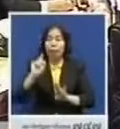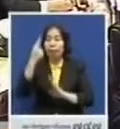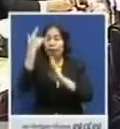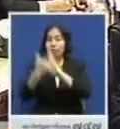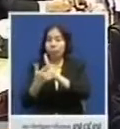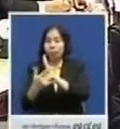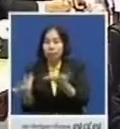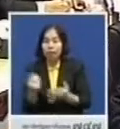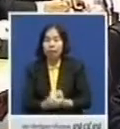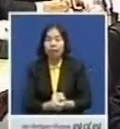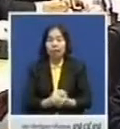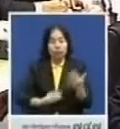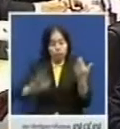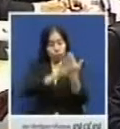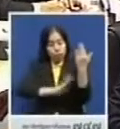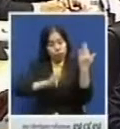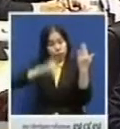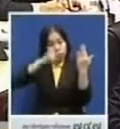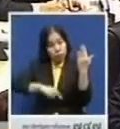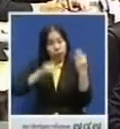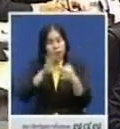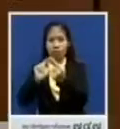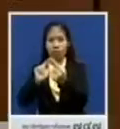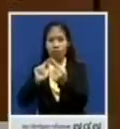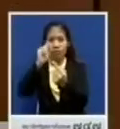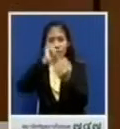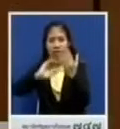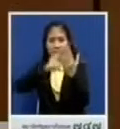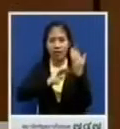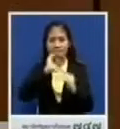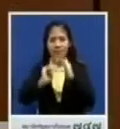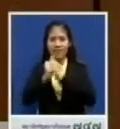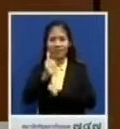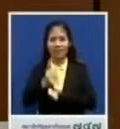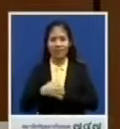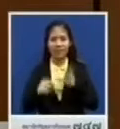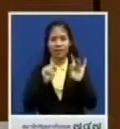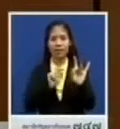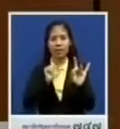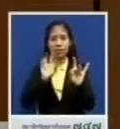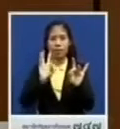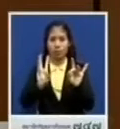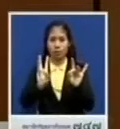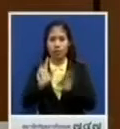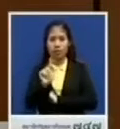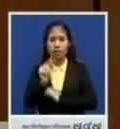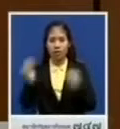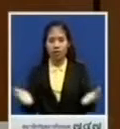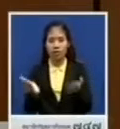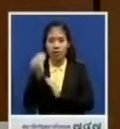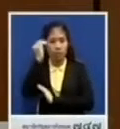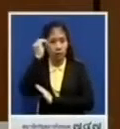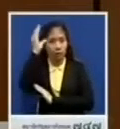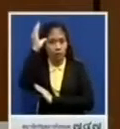ามาฟังเราอาจจะพูดอะไรที่มันไม่ได้อยู่ใน PowerPoint แต่เราไม่ควรจะพูดอะไร